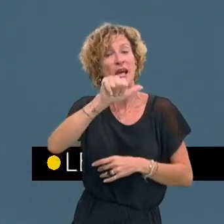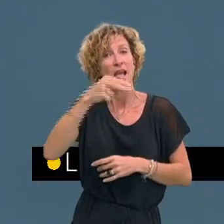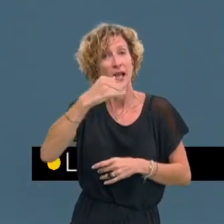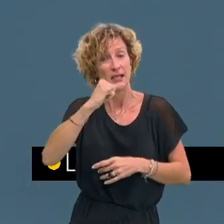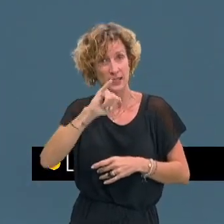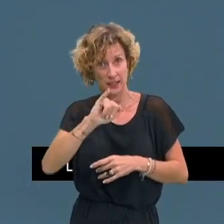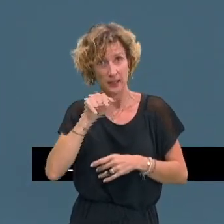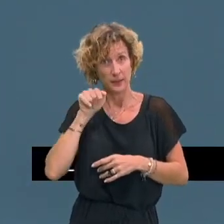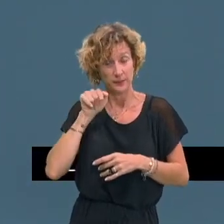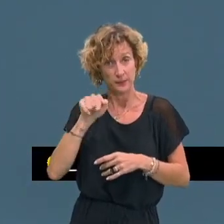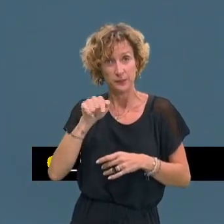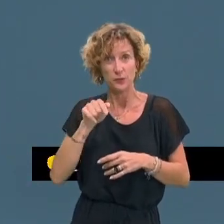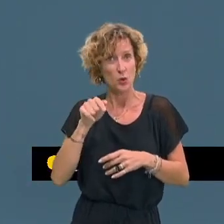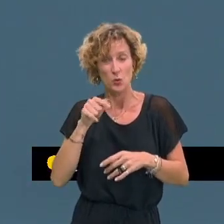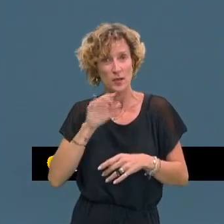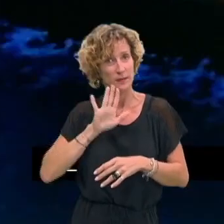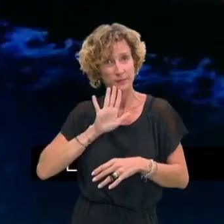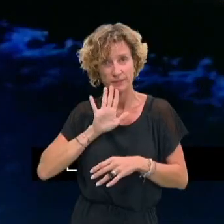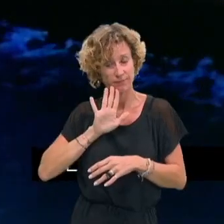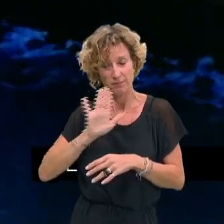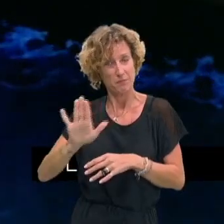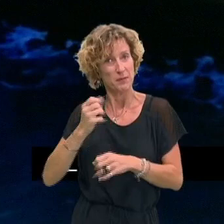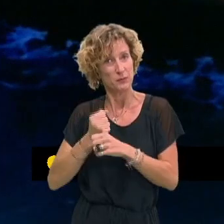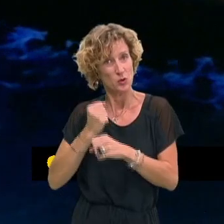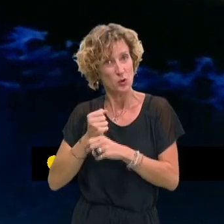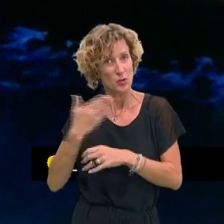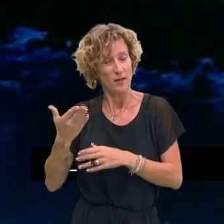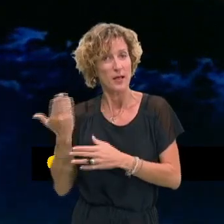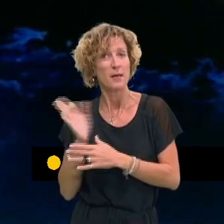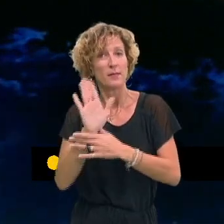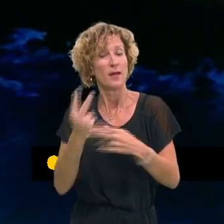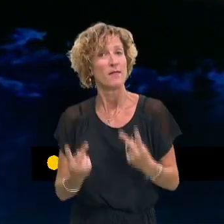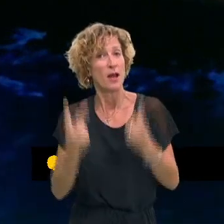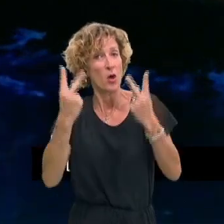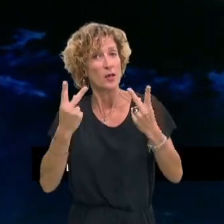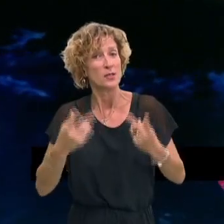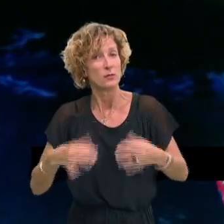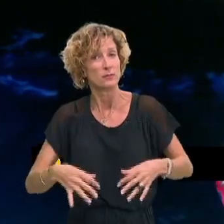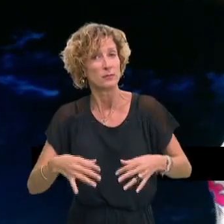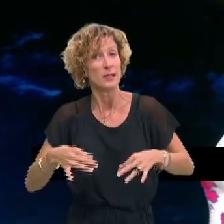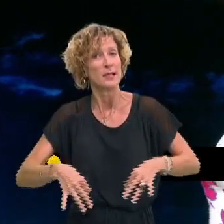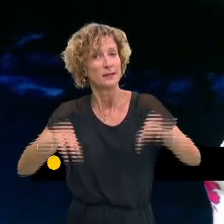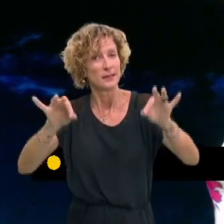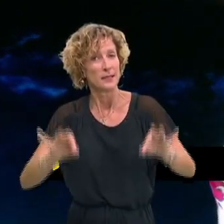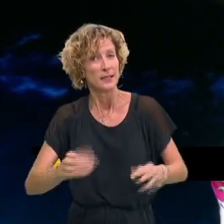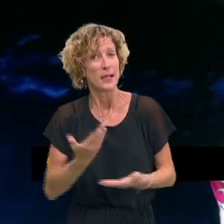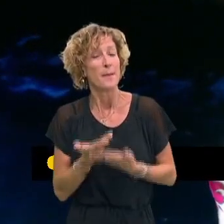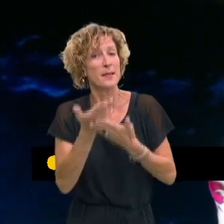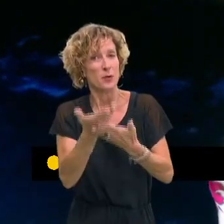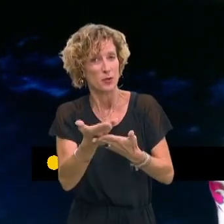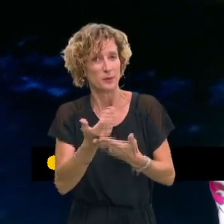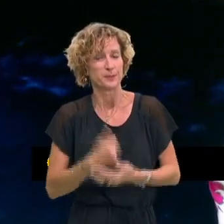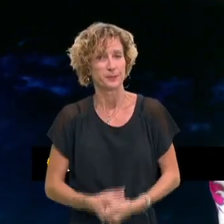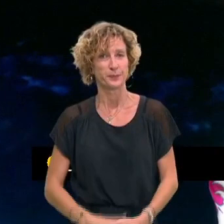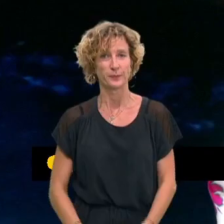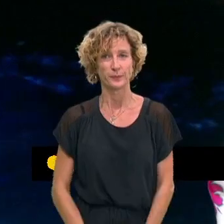son travail depuis ses débuts. Et là, il met en valeur l'héritage des tapis mendiants. Vous voyez cette rencontre réalisée avec Jean-Claude Toihir